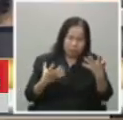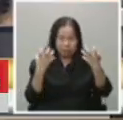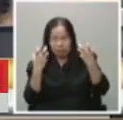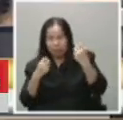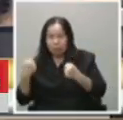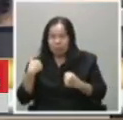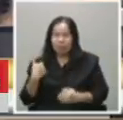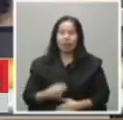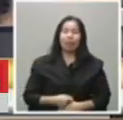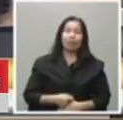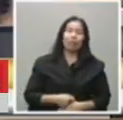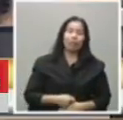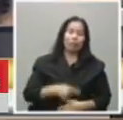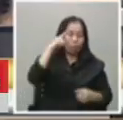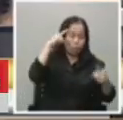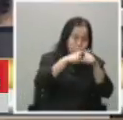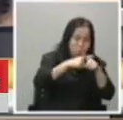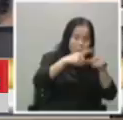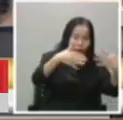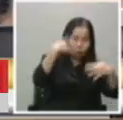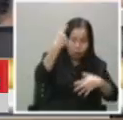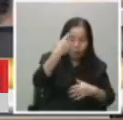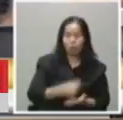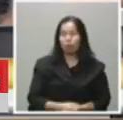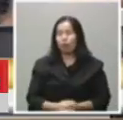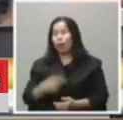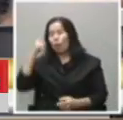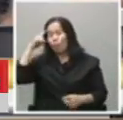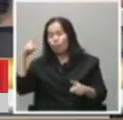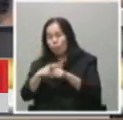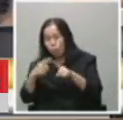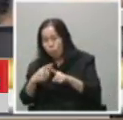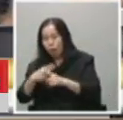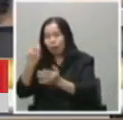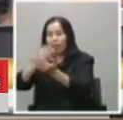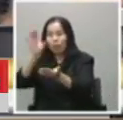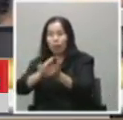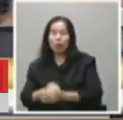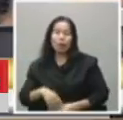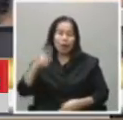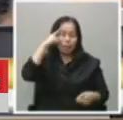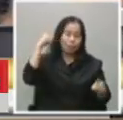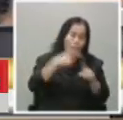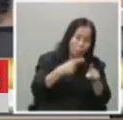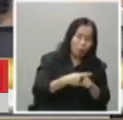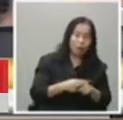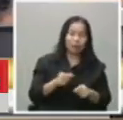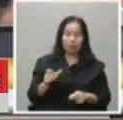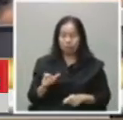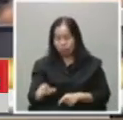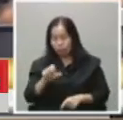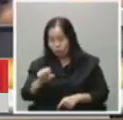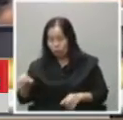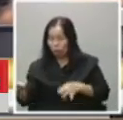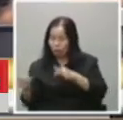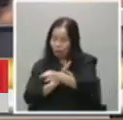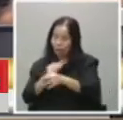วดเรื่องท่องเที่ยวเอาเดี๋ยวปวดเรื่องงบประมาณก็พอเล่นพอเล่นเสียบบัตรแทนกันอ่ะเอาเดี๋ยวปวดเรื่องนั้นเดี๋ยวป